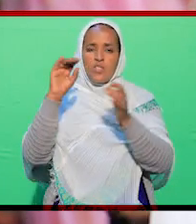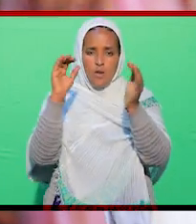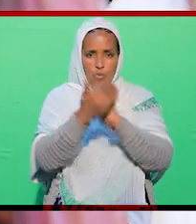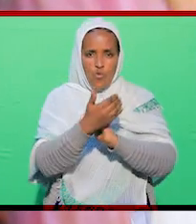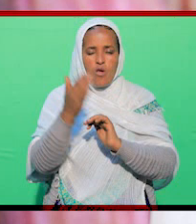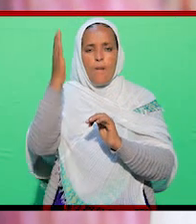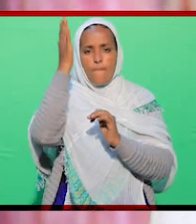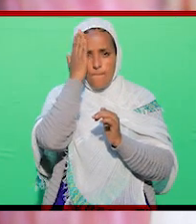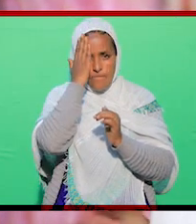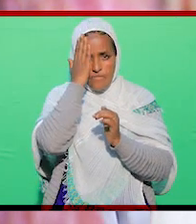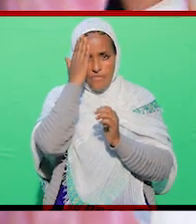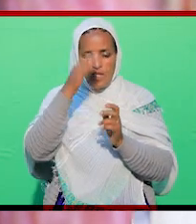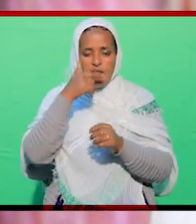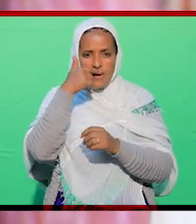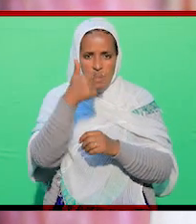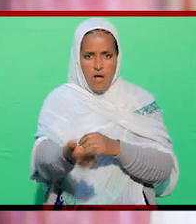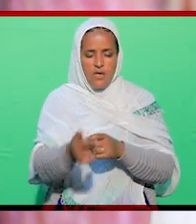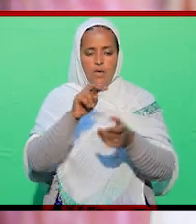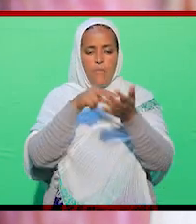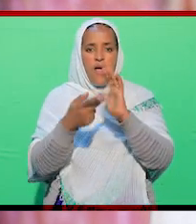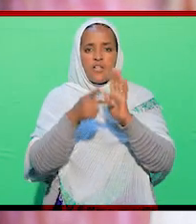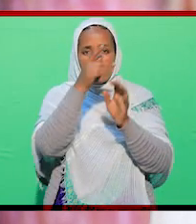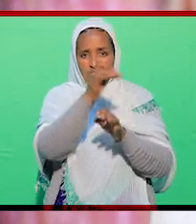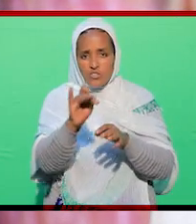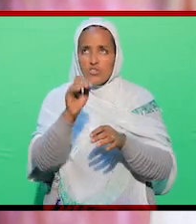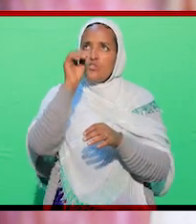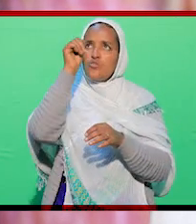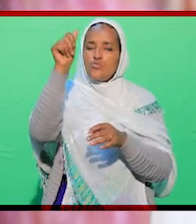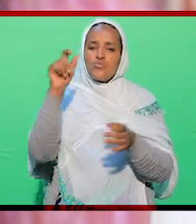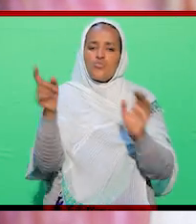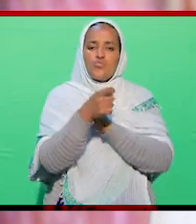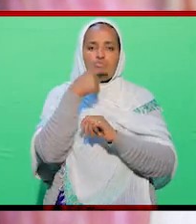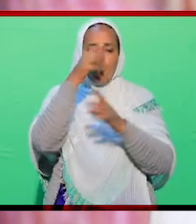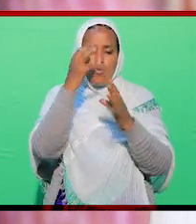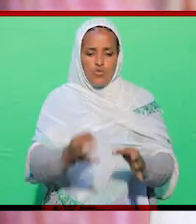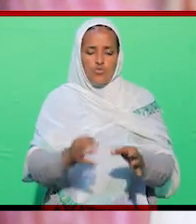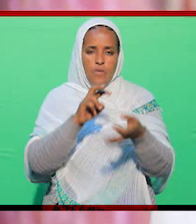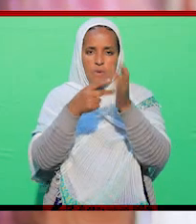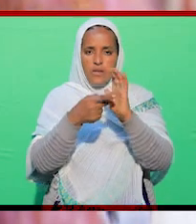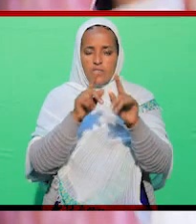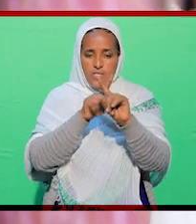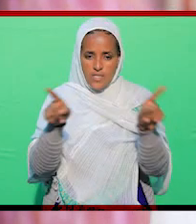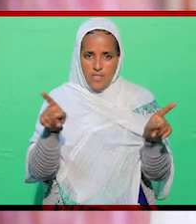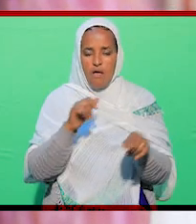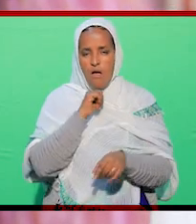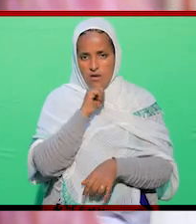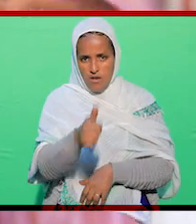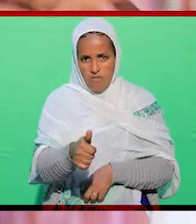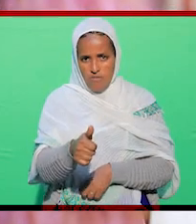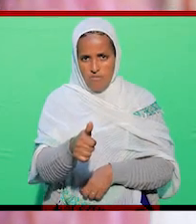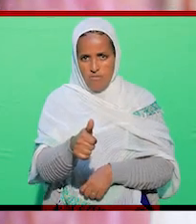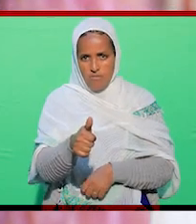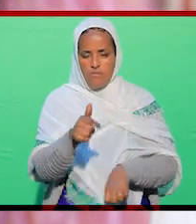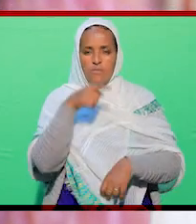ነው ሲባል ግን ትንቢት እንደሚሆን በአዋቂነቱ አውቆ ተናገረ ማለት እንጂ እርሱ ይሁን ብሎ